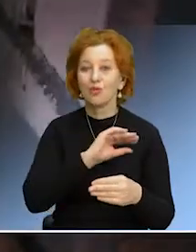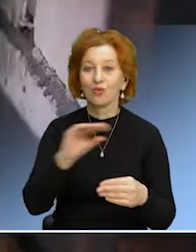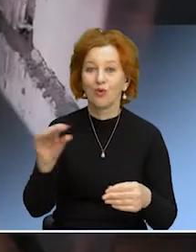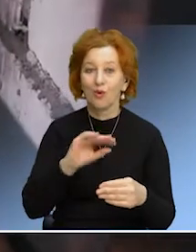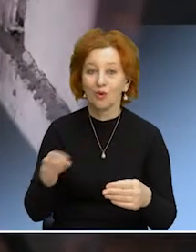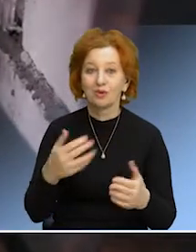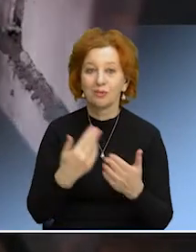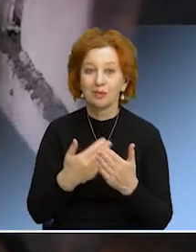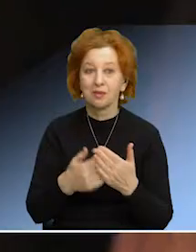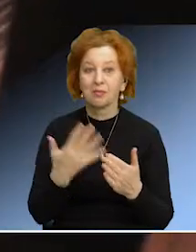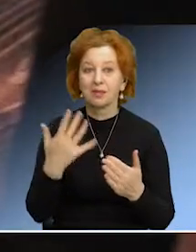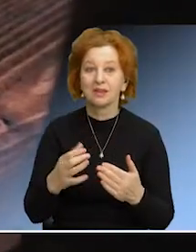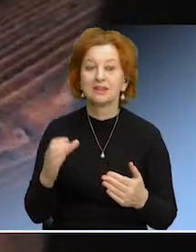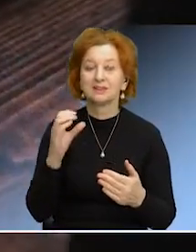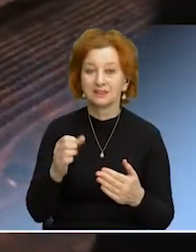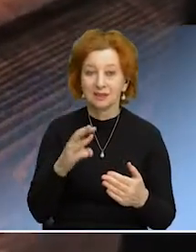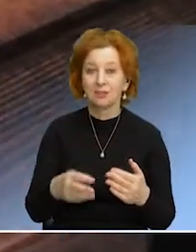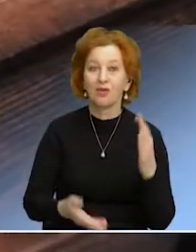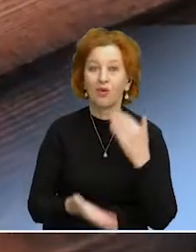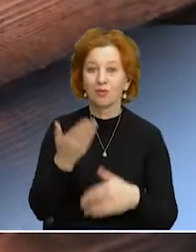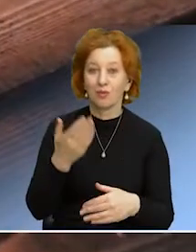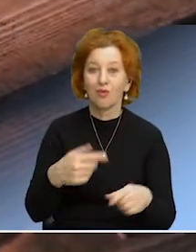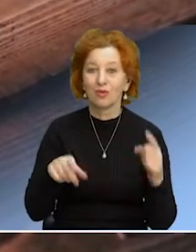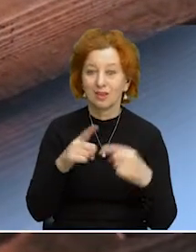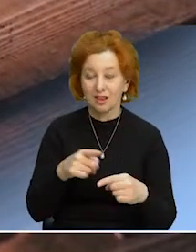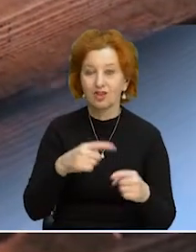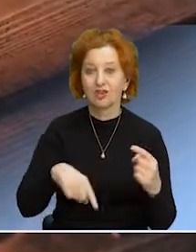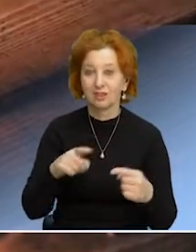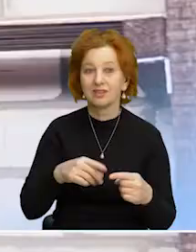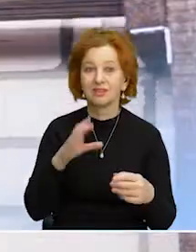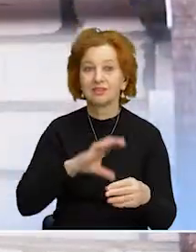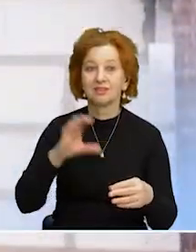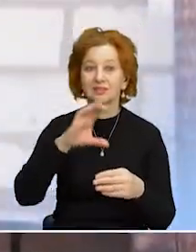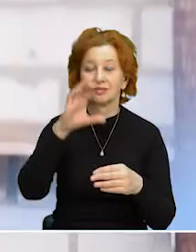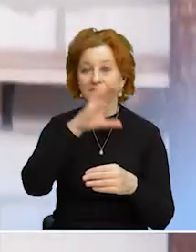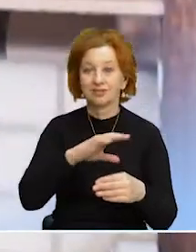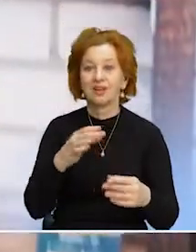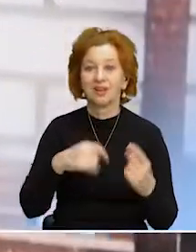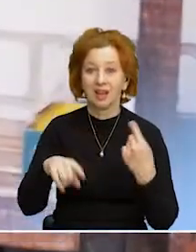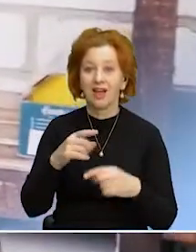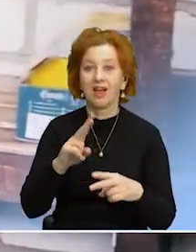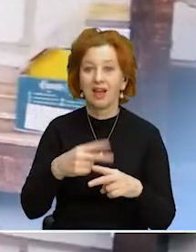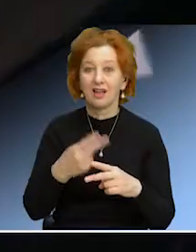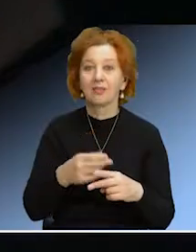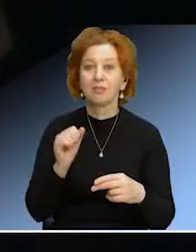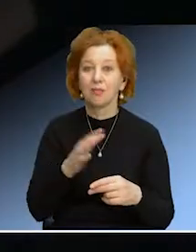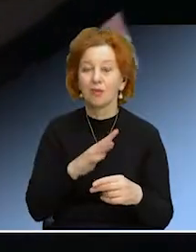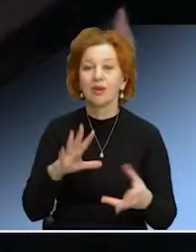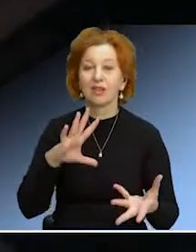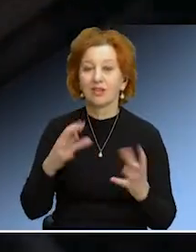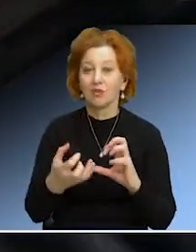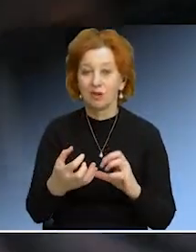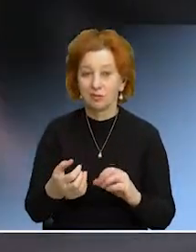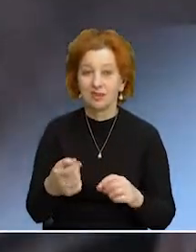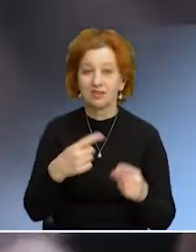двух досок, закрепленных примерно в 5 сантиметрах от пола. Кстати, хранить колеса друг на друге не рекомендуется, так как они